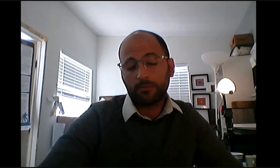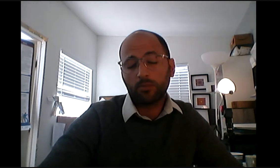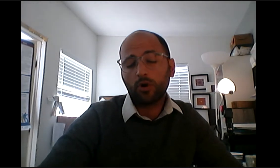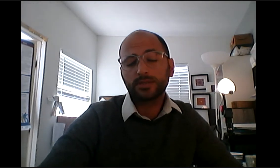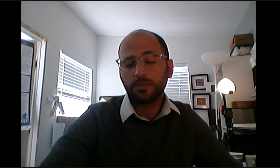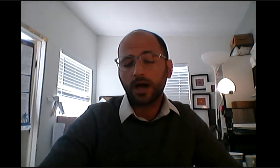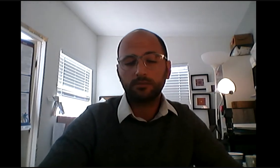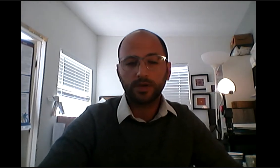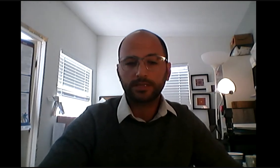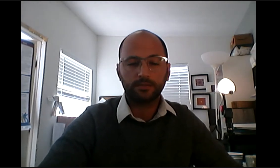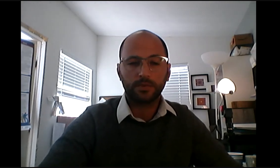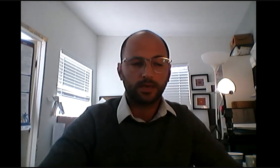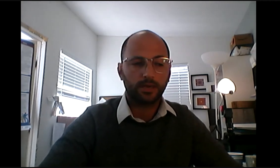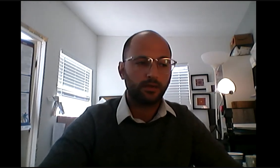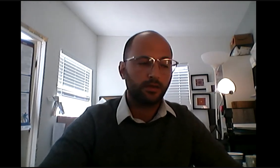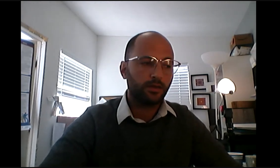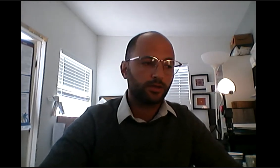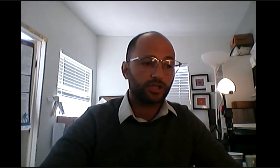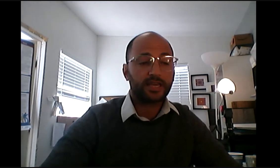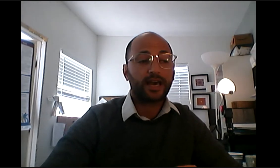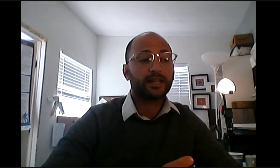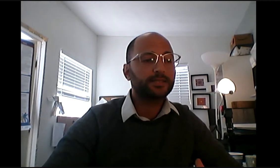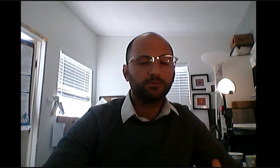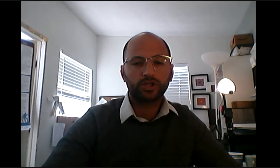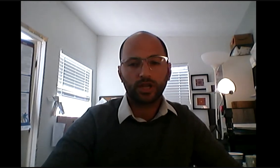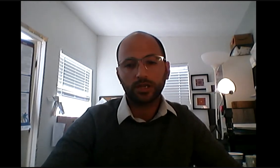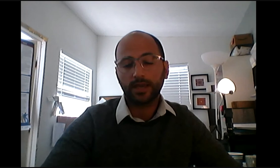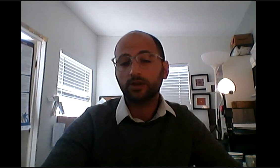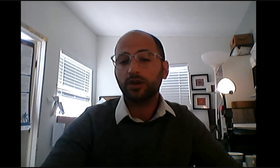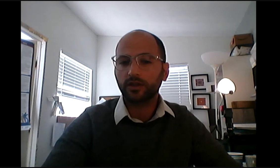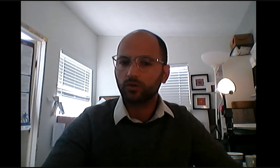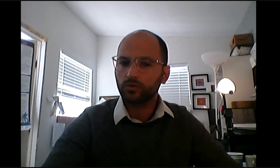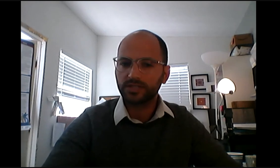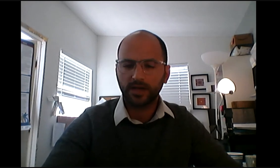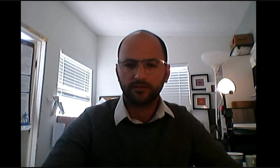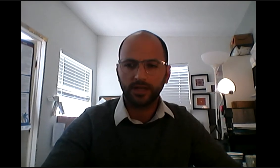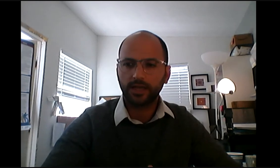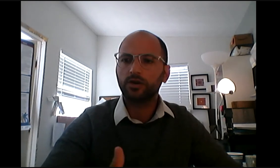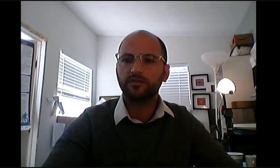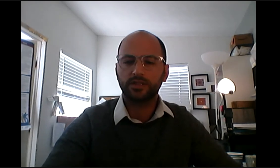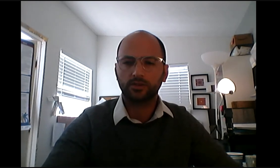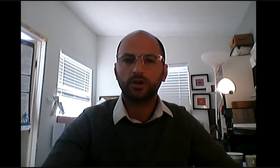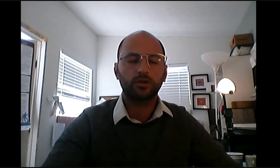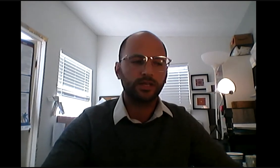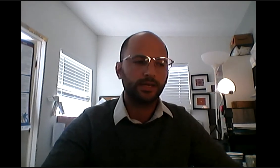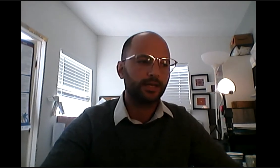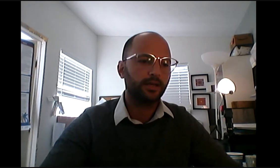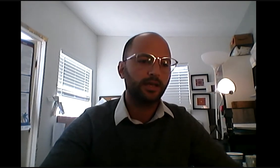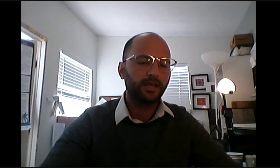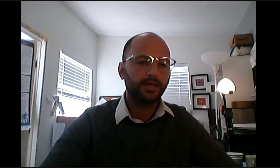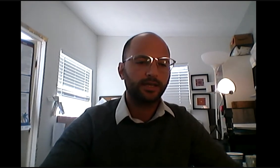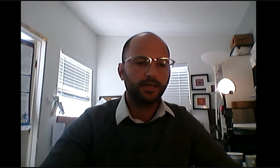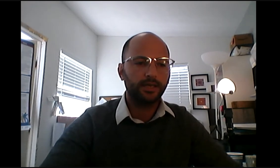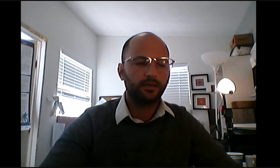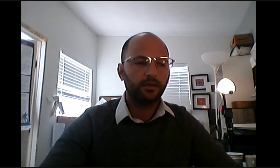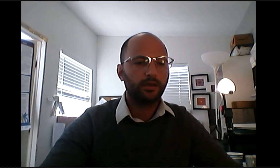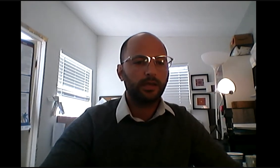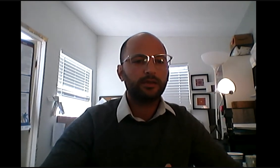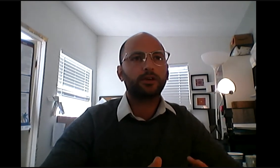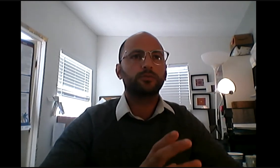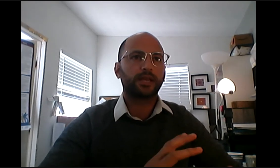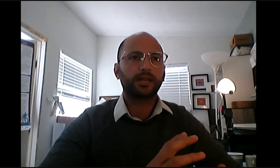והאמת שלקח לי המון זמן בעצם, שזה אחד הסיבות שאני כן אוהב את הקורסים האלה, ואני כן אוהב את התוכניות האלה,